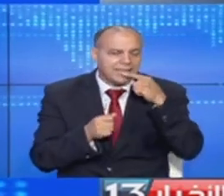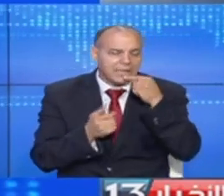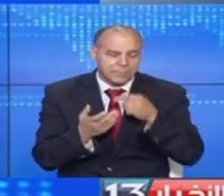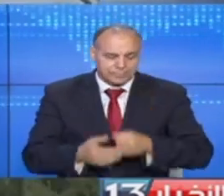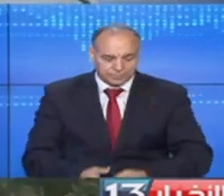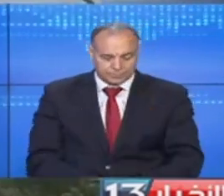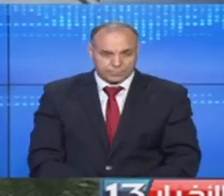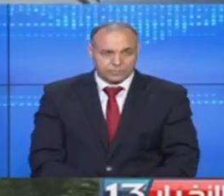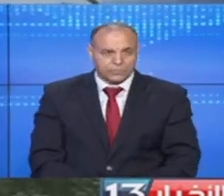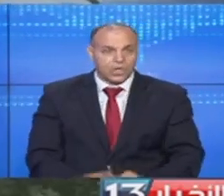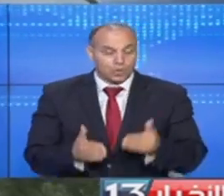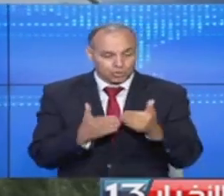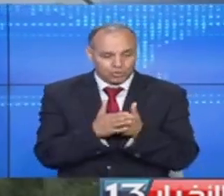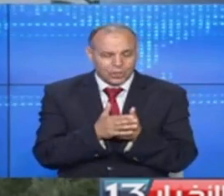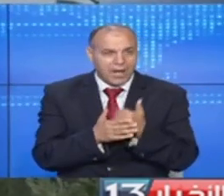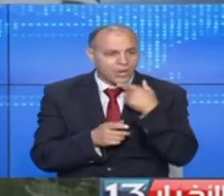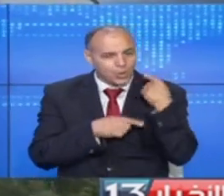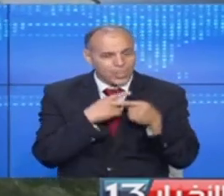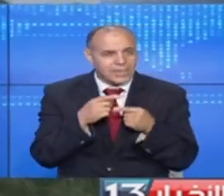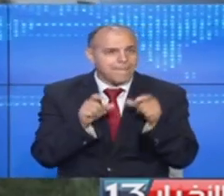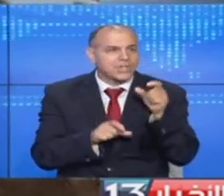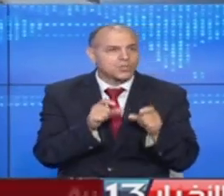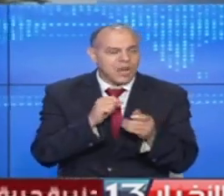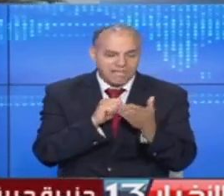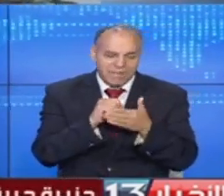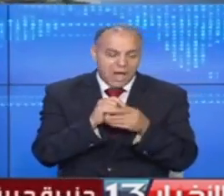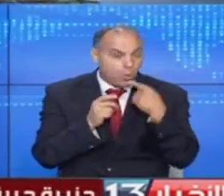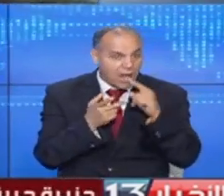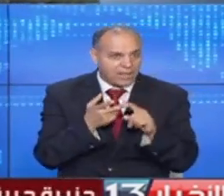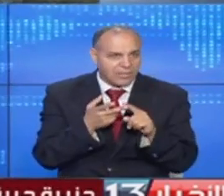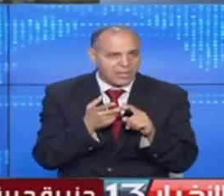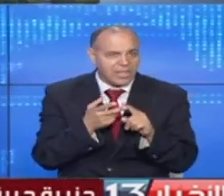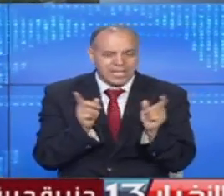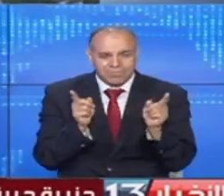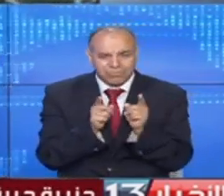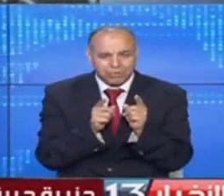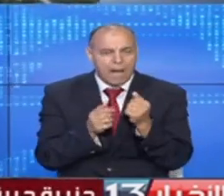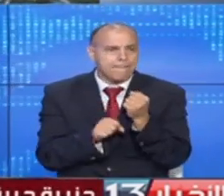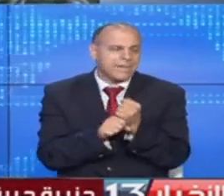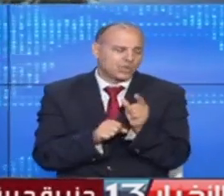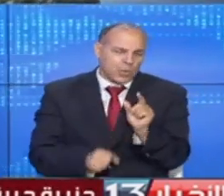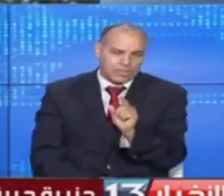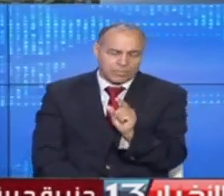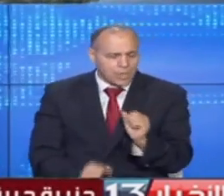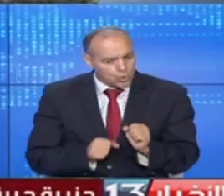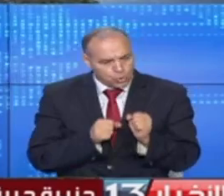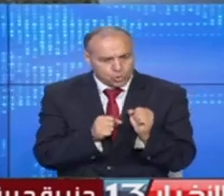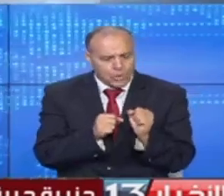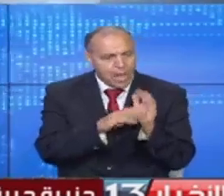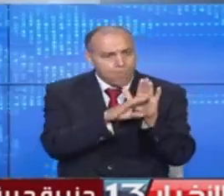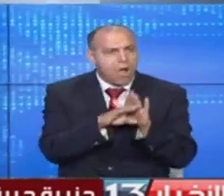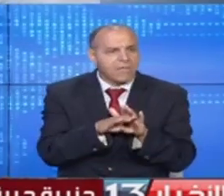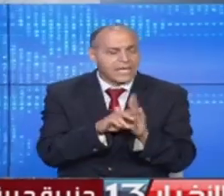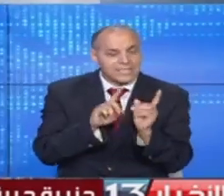في جزيره جربه تواصل مجموعه من الفلاحين على محدوديه عددها جهودها للمحافظه